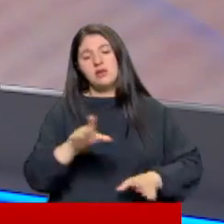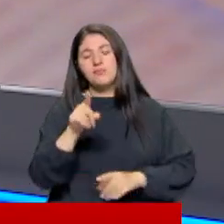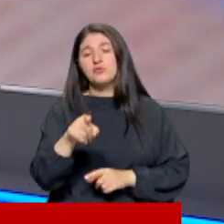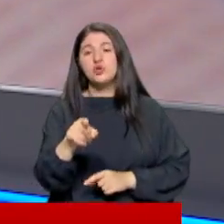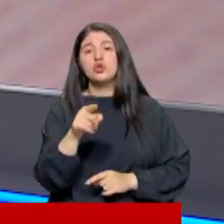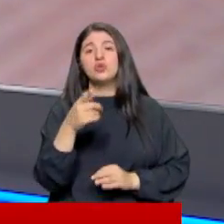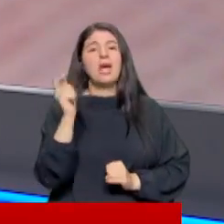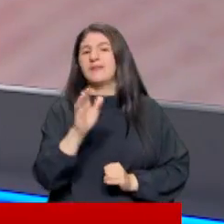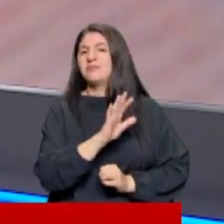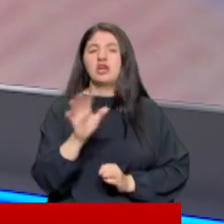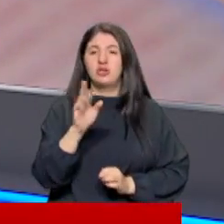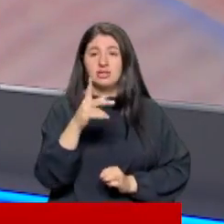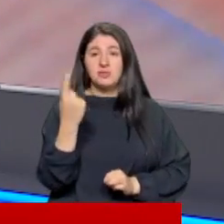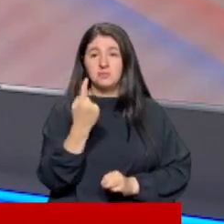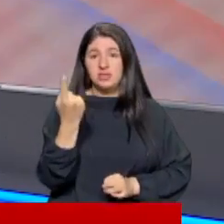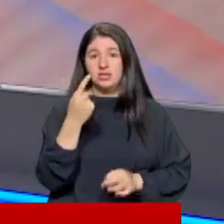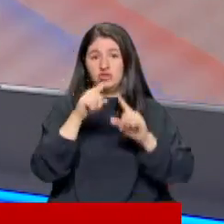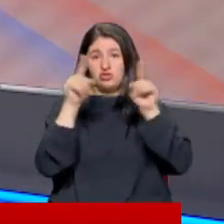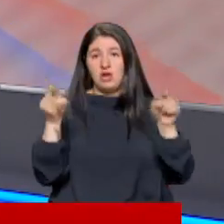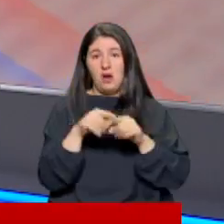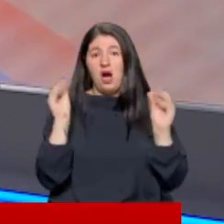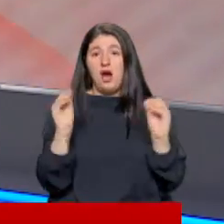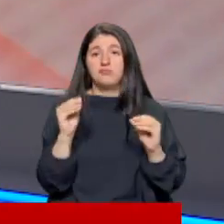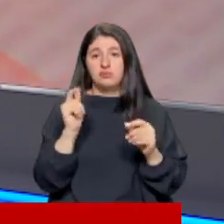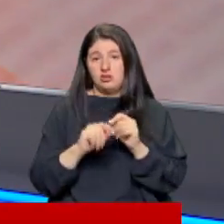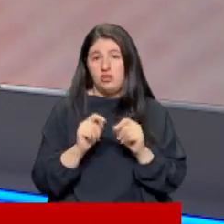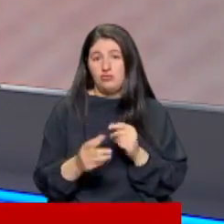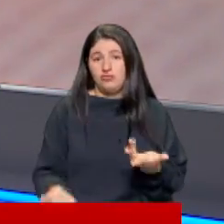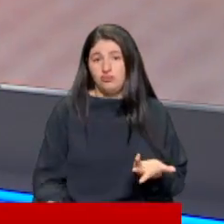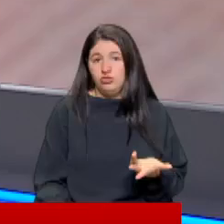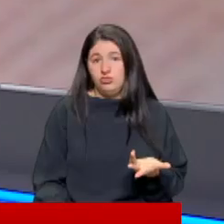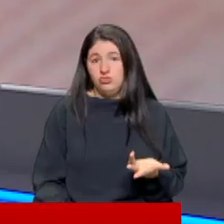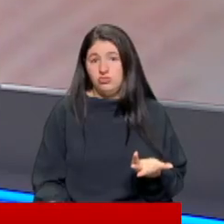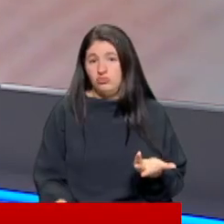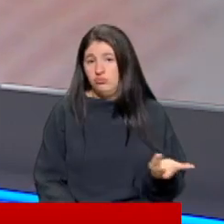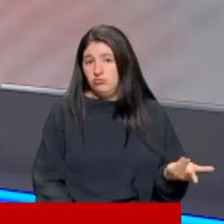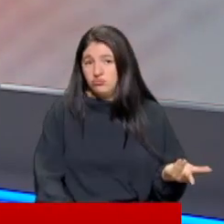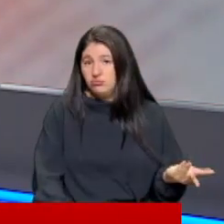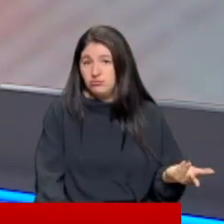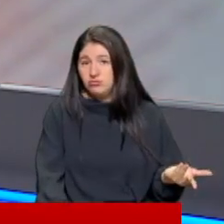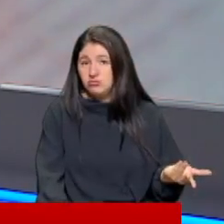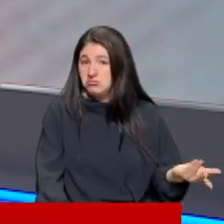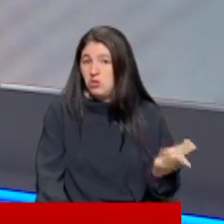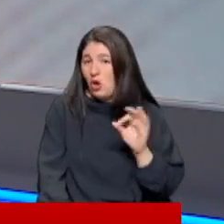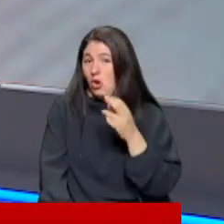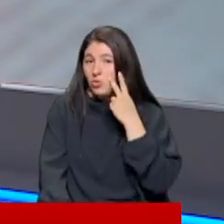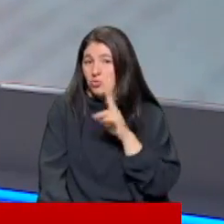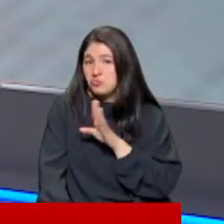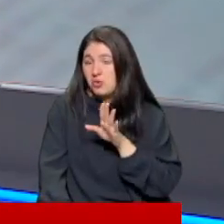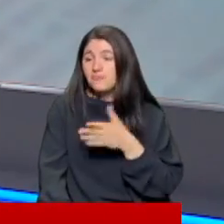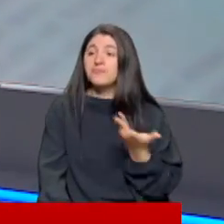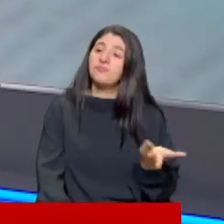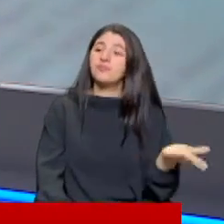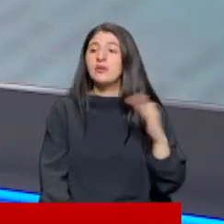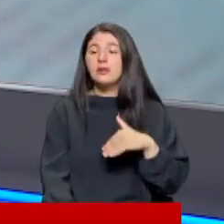bu yapılmayacak gibi böyle çerçevesi çizilmiş tasarruf tedbirleri mi? Pek öyle görünmüyor.